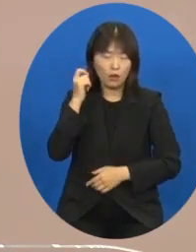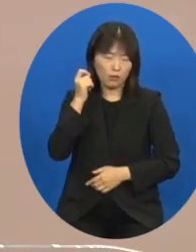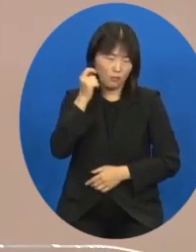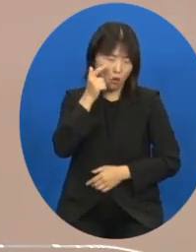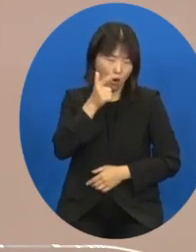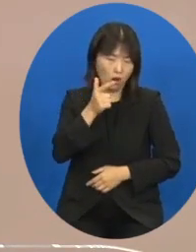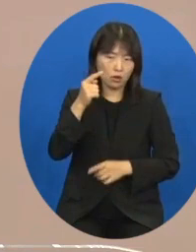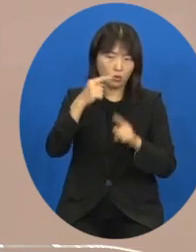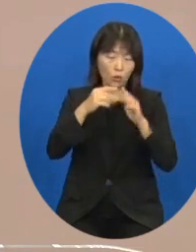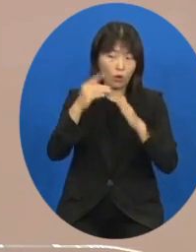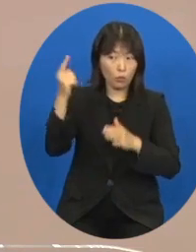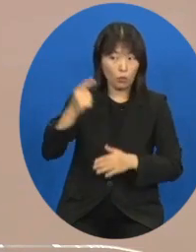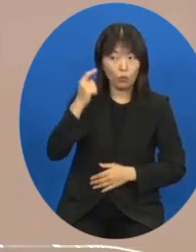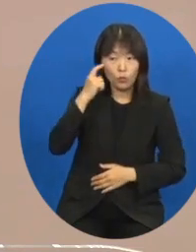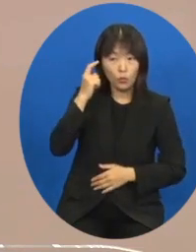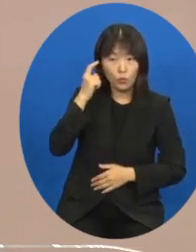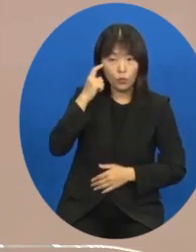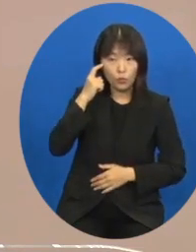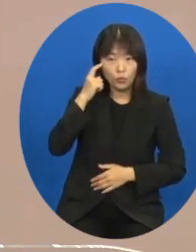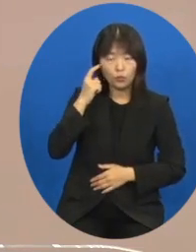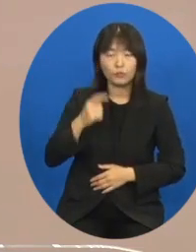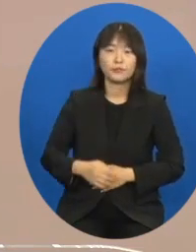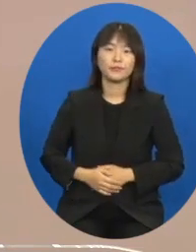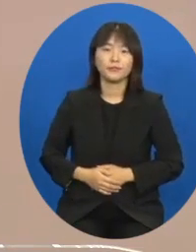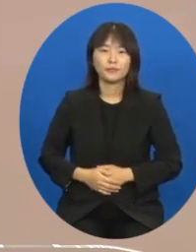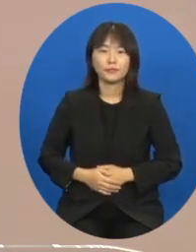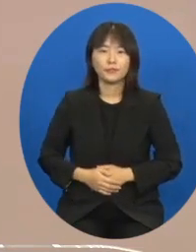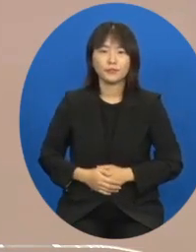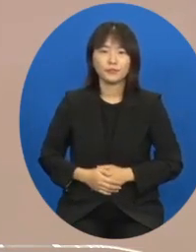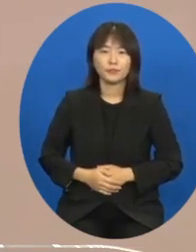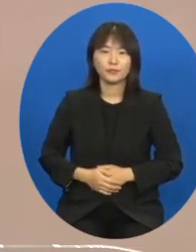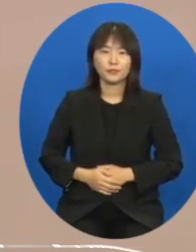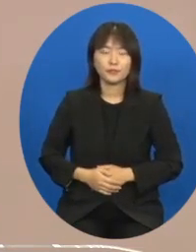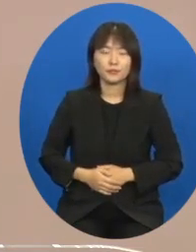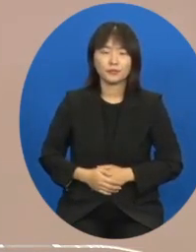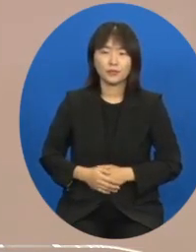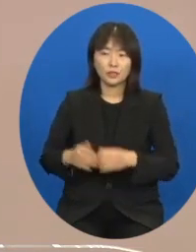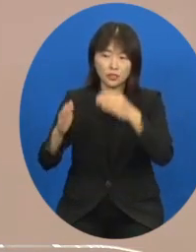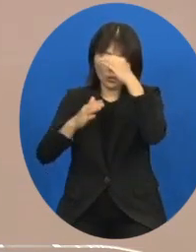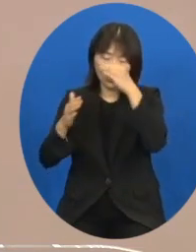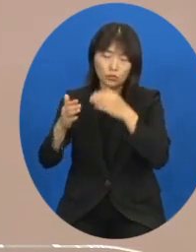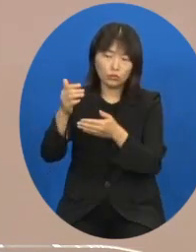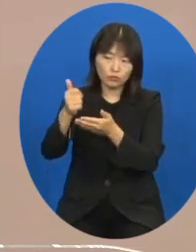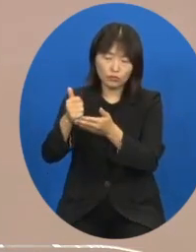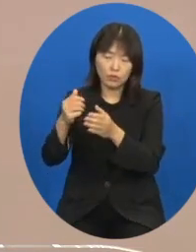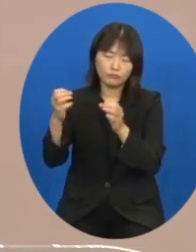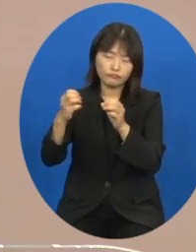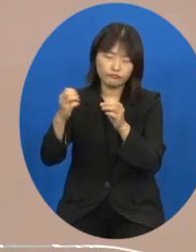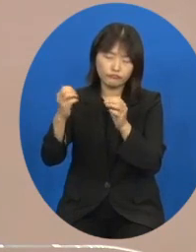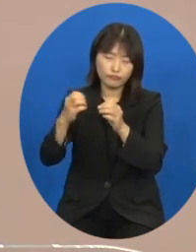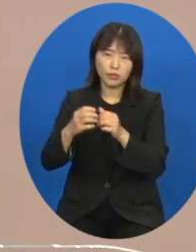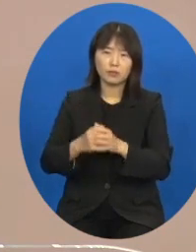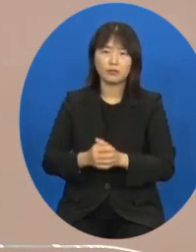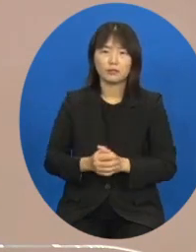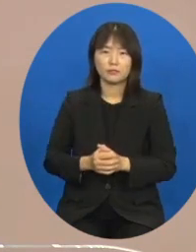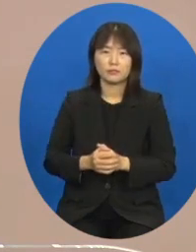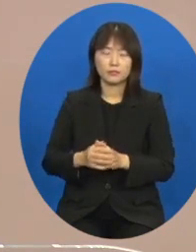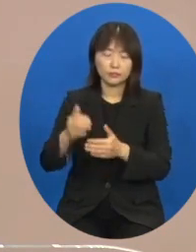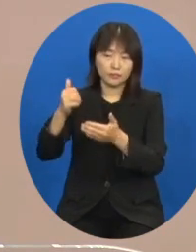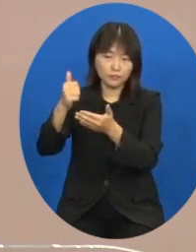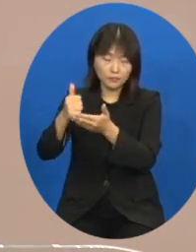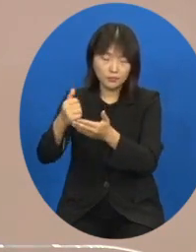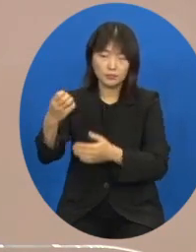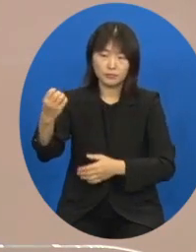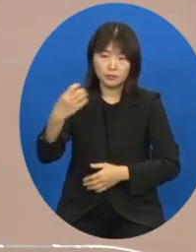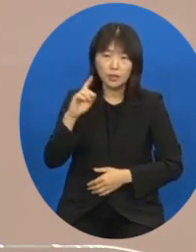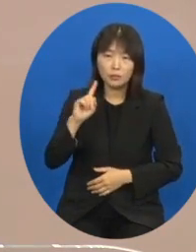이렇게까지 하시냐고 그렇게 그분과 한참을 이야기를 했어요. 그분이 그런